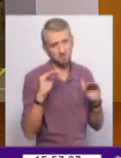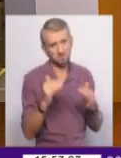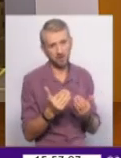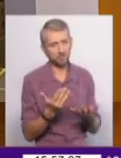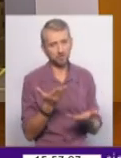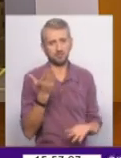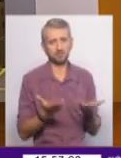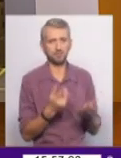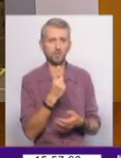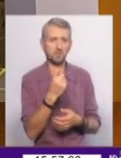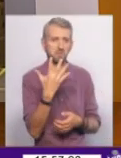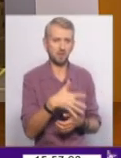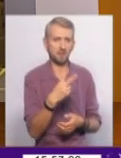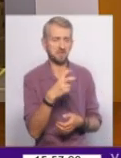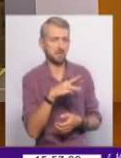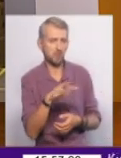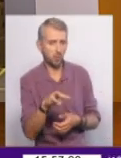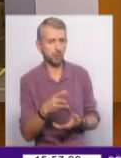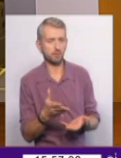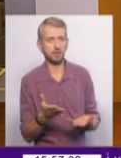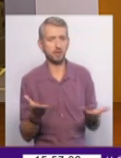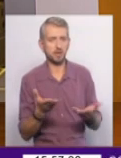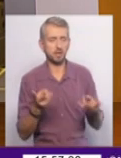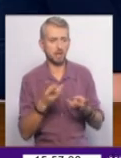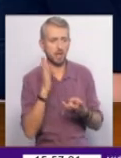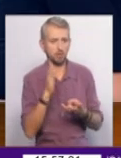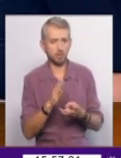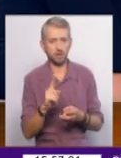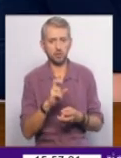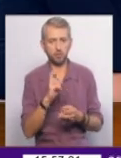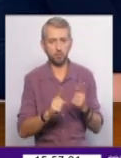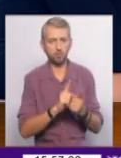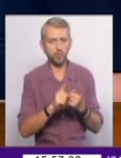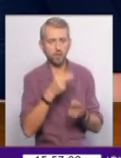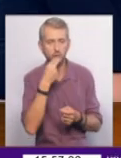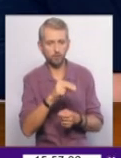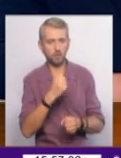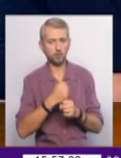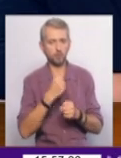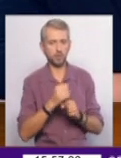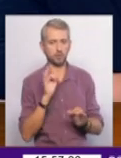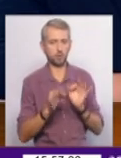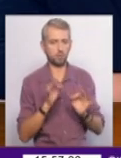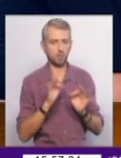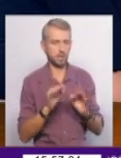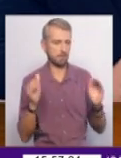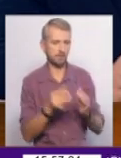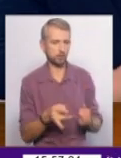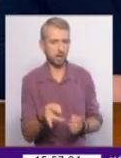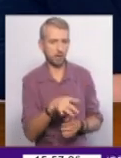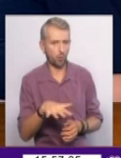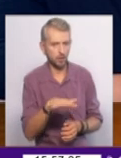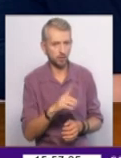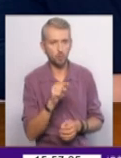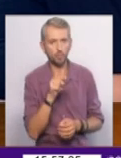орієнтовно десь 150-200 мільйонів, які треба буде для того, щоб модернізувати і зробити нормально мікрорайон, щоб